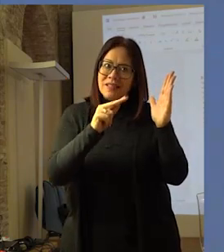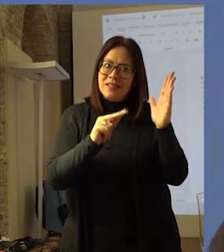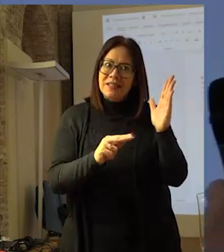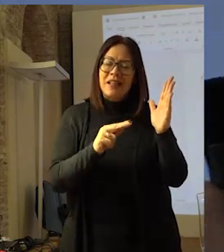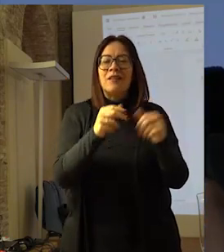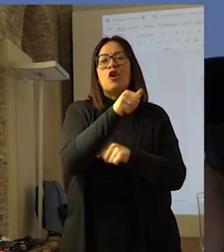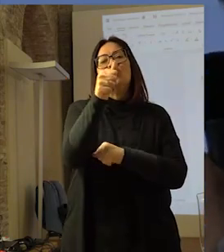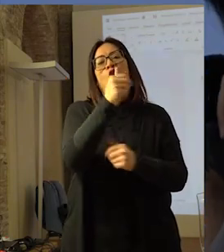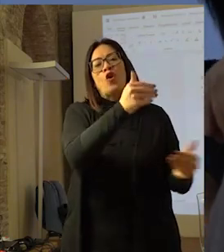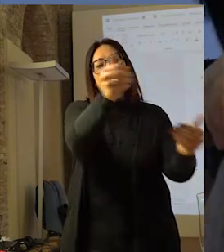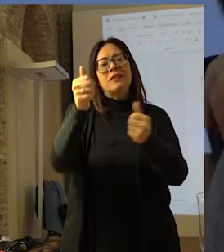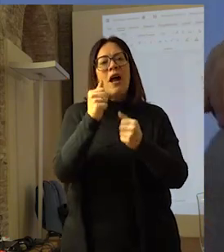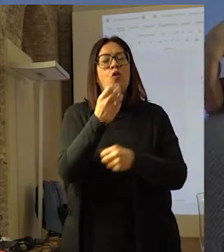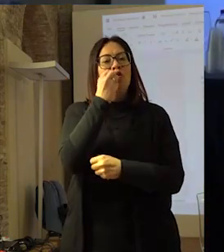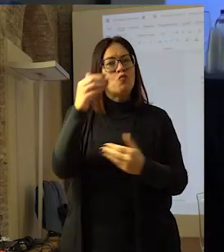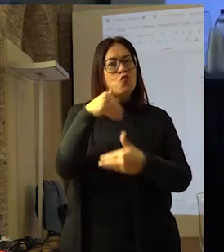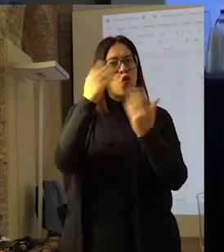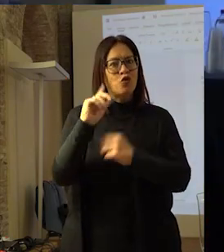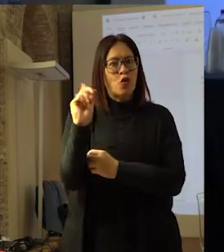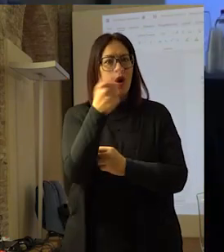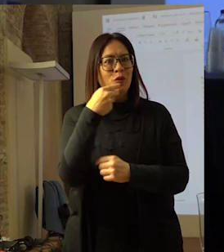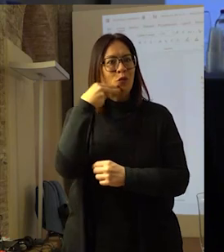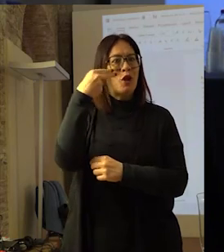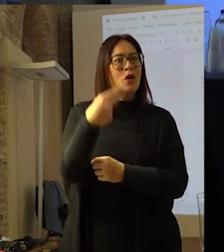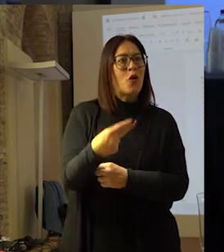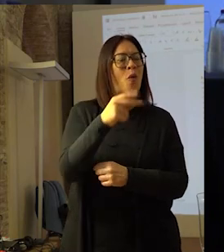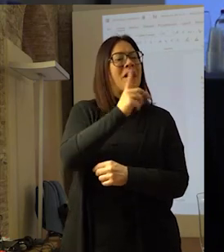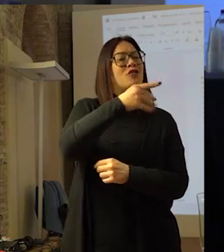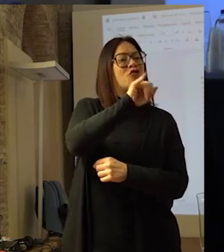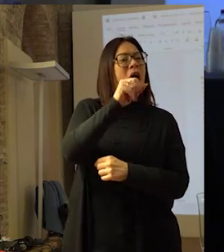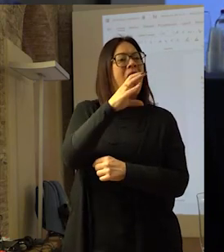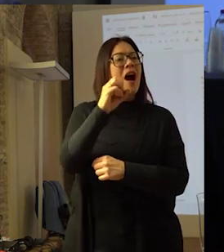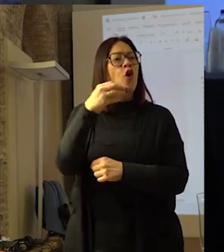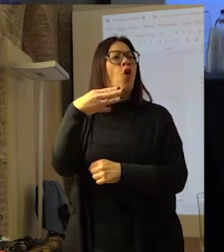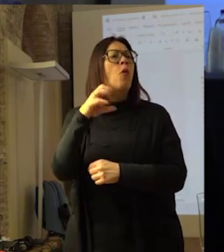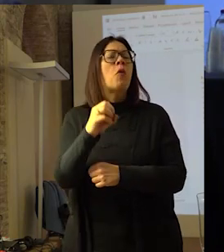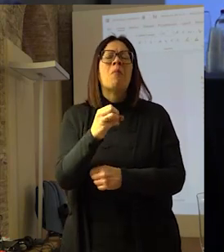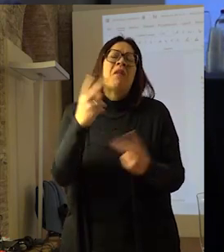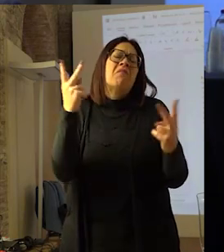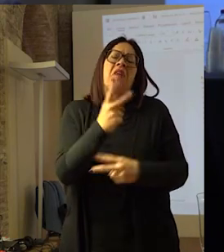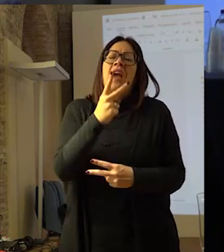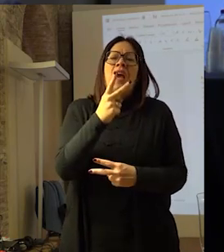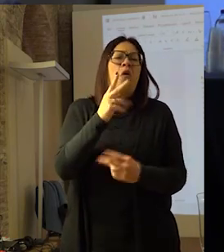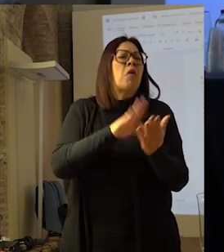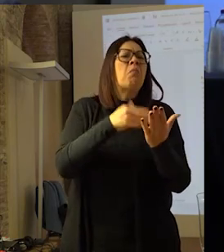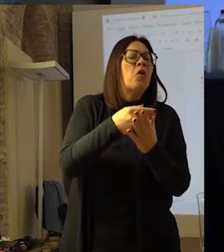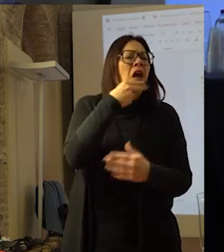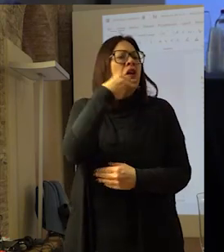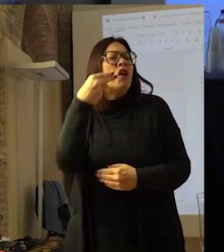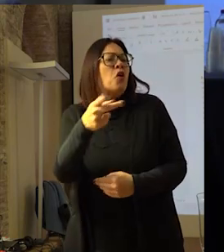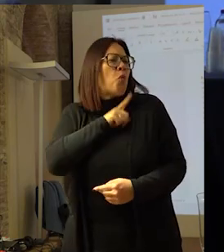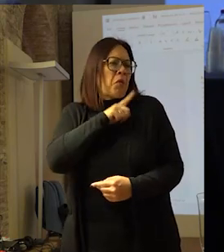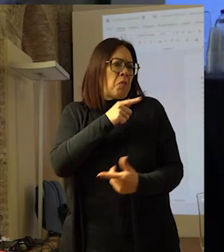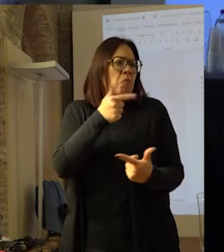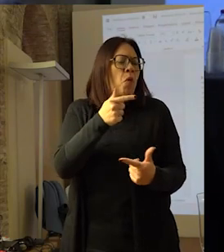saluto. Buongiorno a tutti, mi chiamo Giacomo, ma non è molto importante sapere come mi chiamo. Al mio